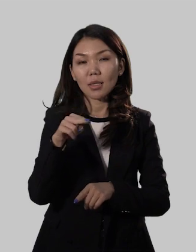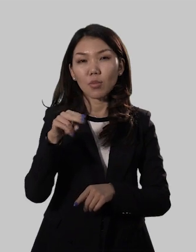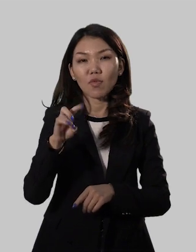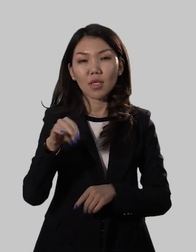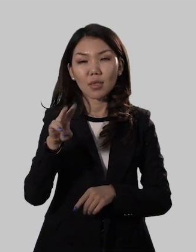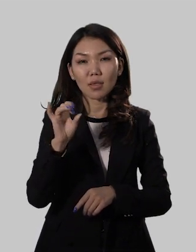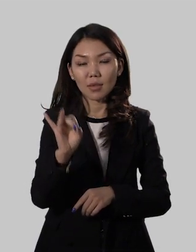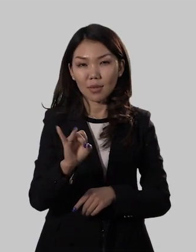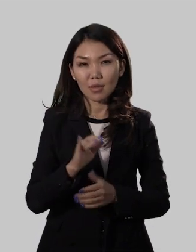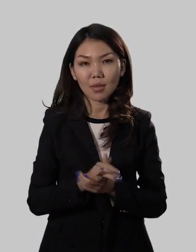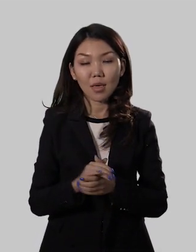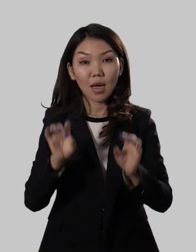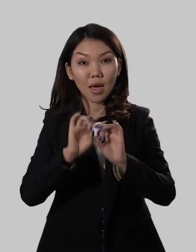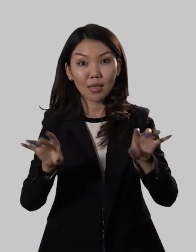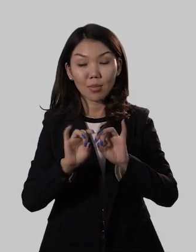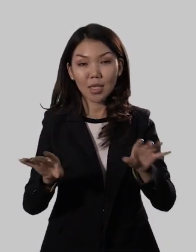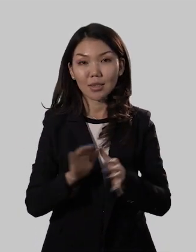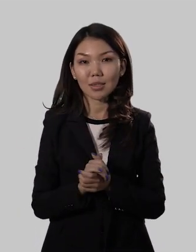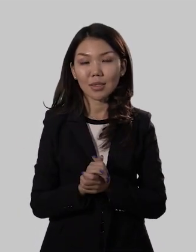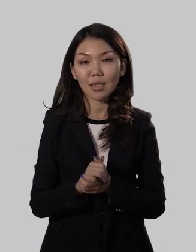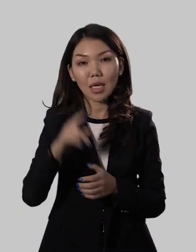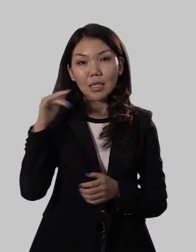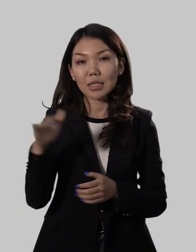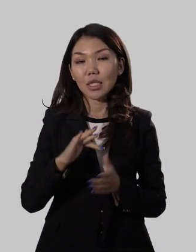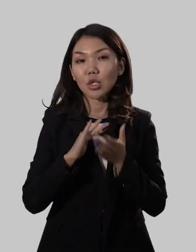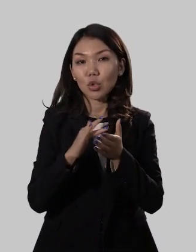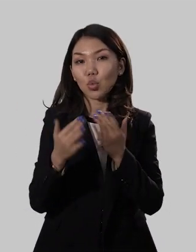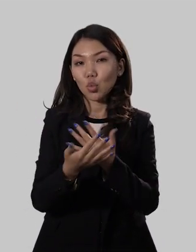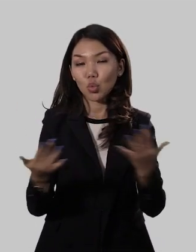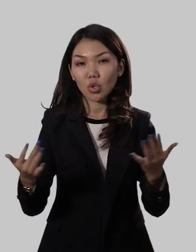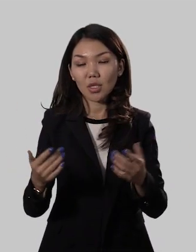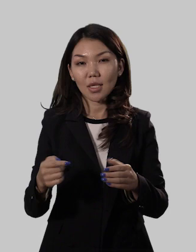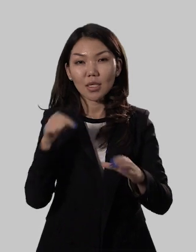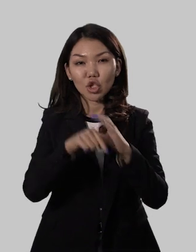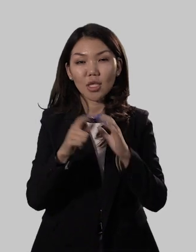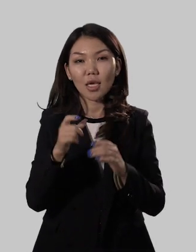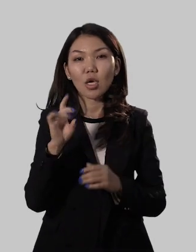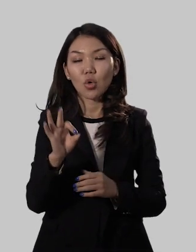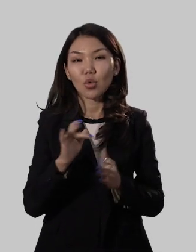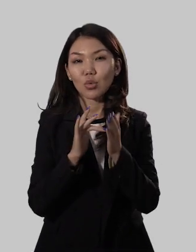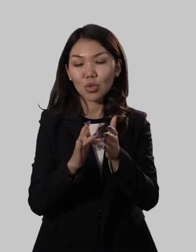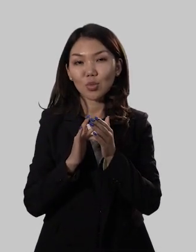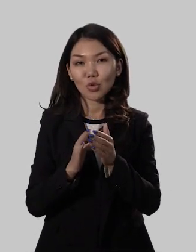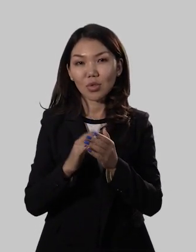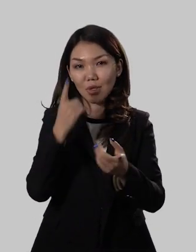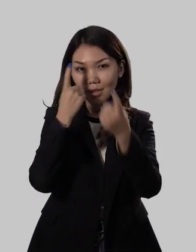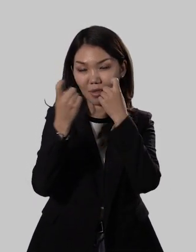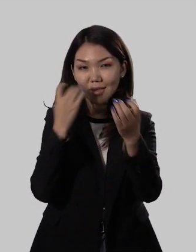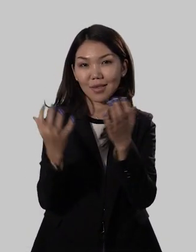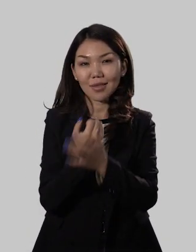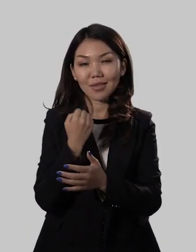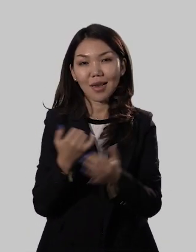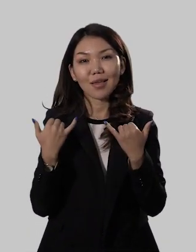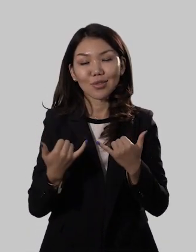айтып бересиңер. Кыргызстандагы туризмдин түрлөрү, анын ичинен экотуризм жөнүндө маалымат аласыңар.